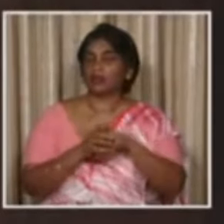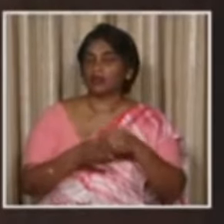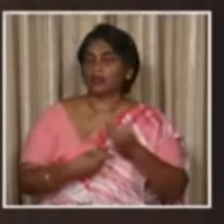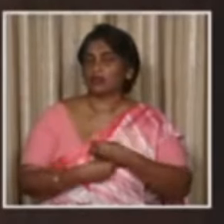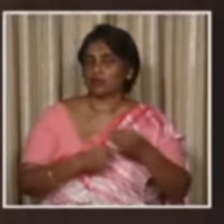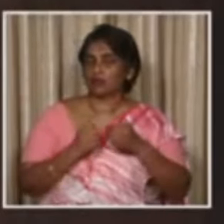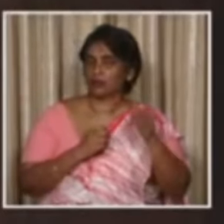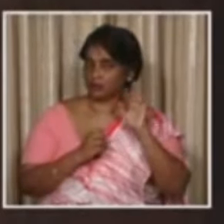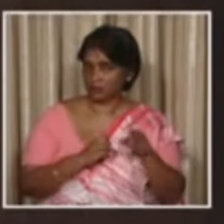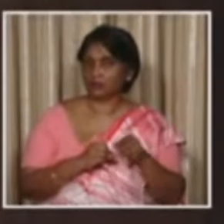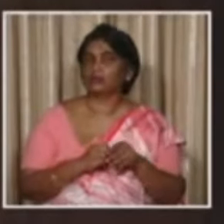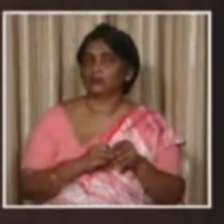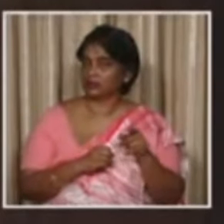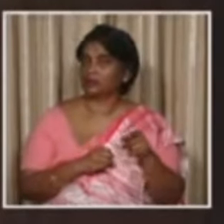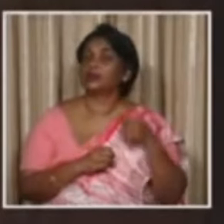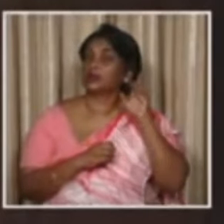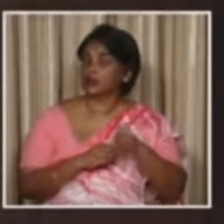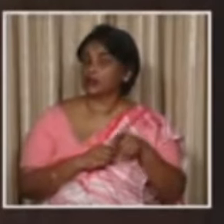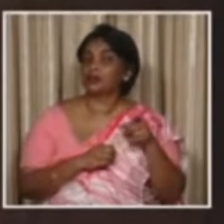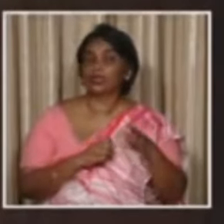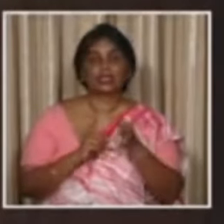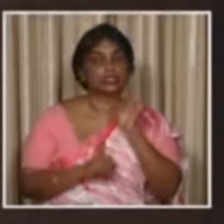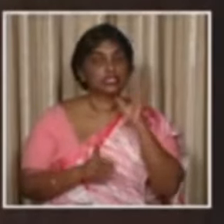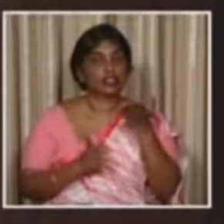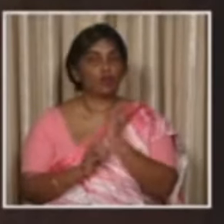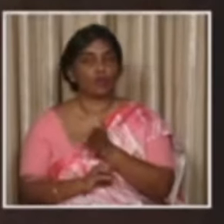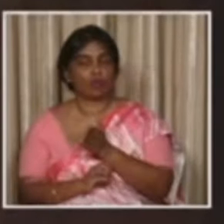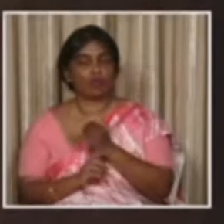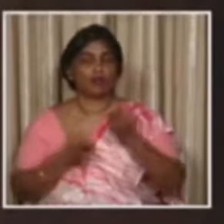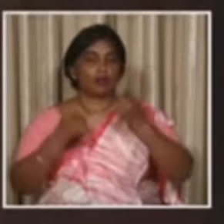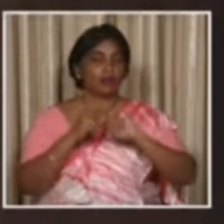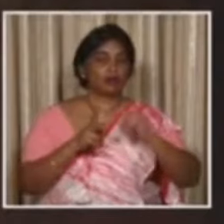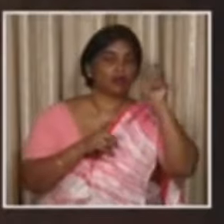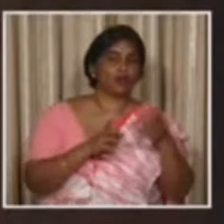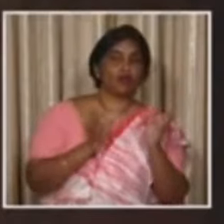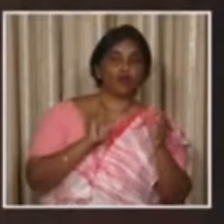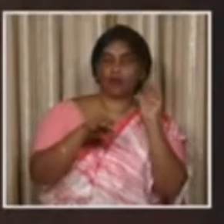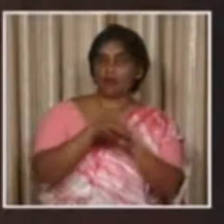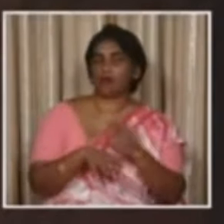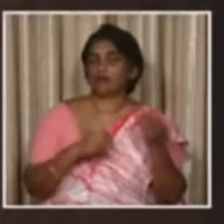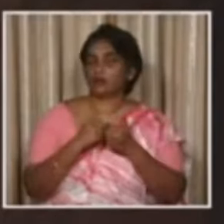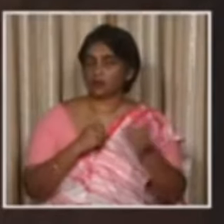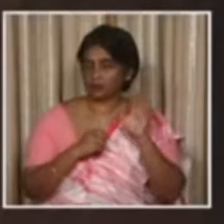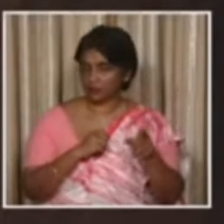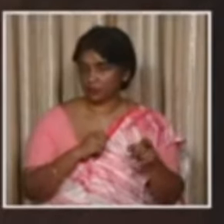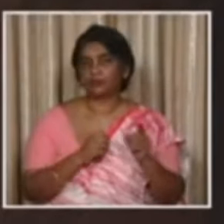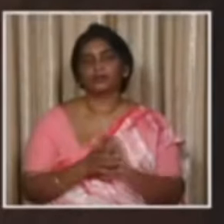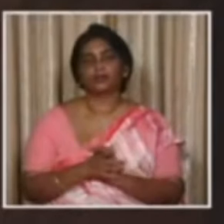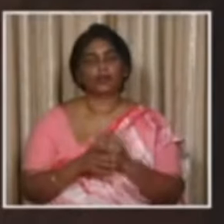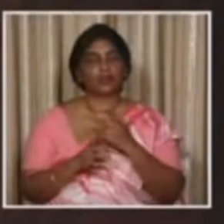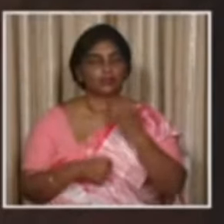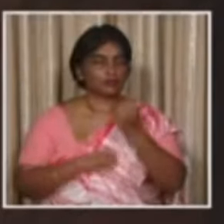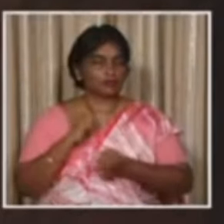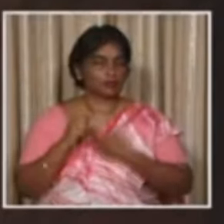නැත්නම් තැන වල පත් වෙලා තියෙනවා. එයාට ජනාධිපති කවුද ඊළඟට අපේක්ෂකයා කවුද කියලා හොයාගන්න බැරි තැනකට පත් වෙලා තියෙනවා. වියරු